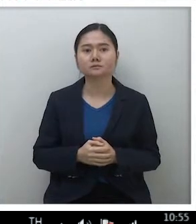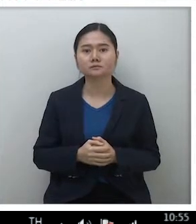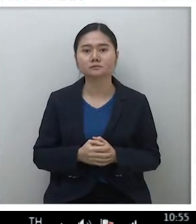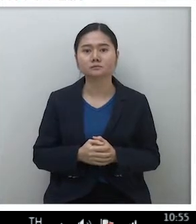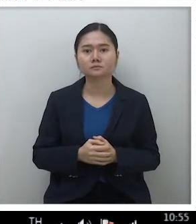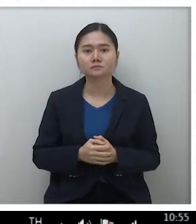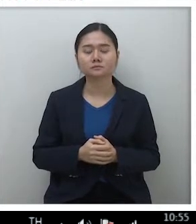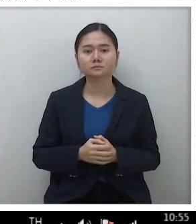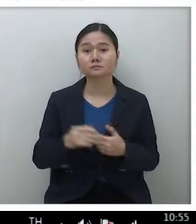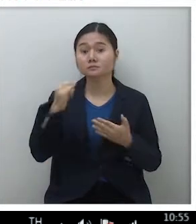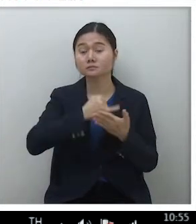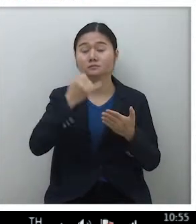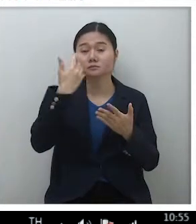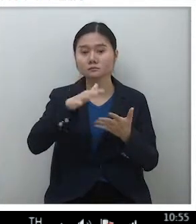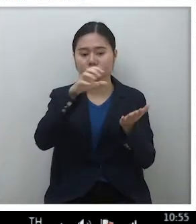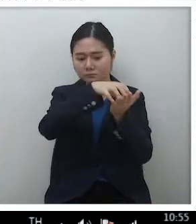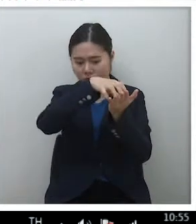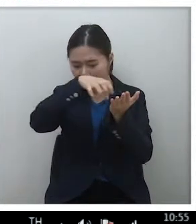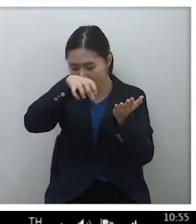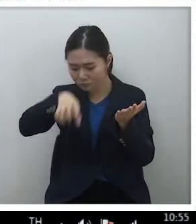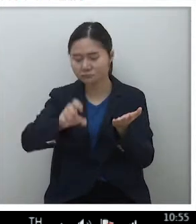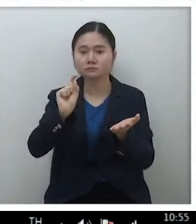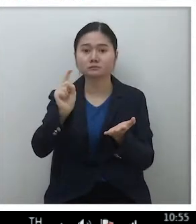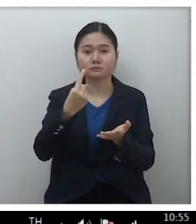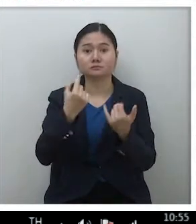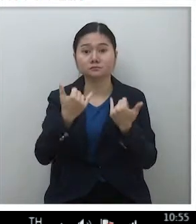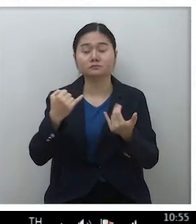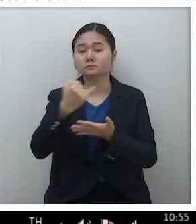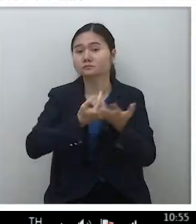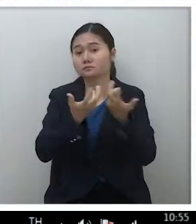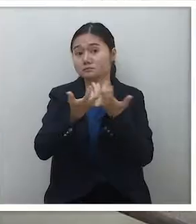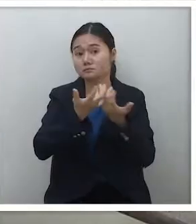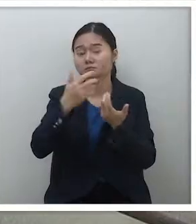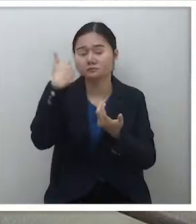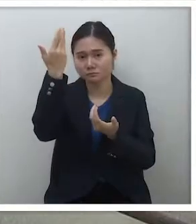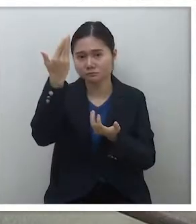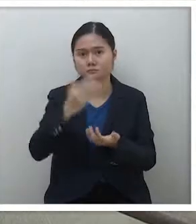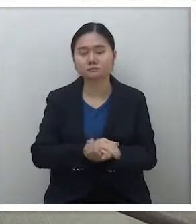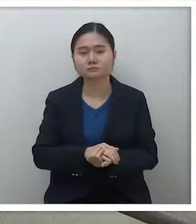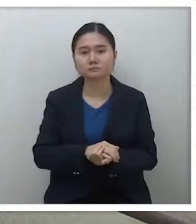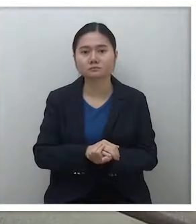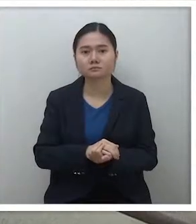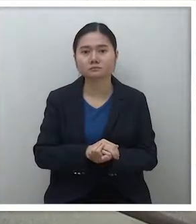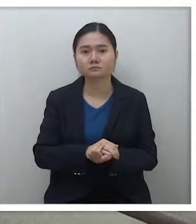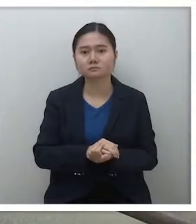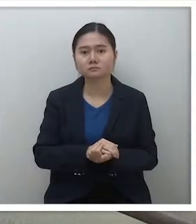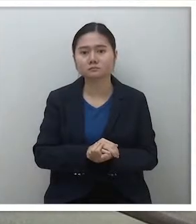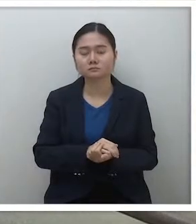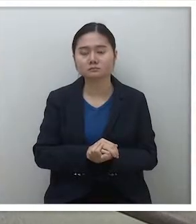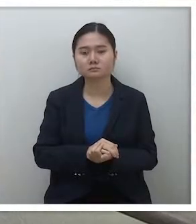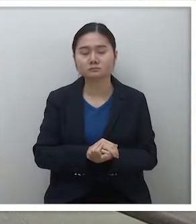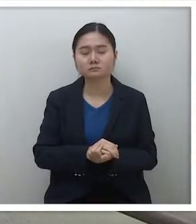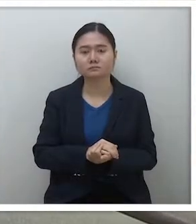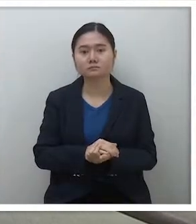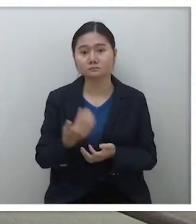างเสร็จแล้วเดี๋ยวเราจะไปดราฟมันอีกทีหนึ่งนะตอนนี้ร่างแบบหยาบๆไปก่อนครูอาจจะมีคล้